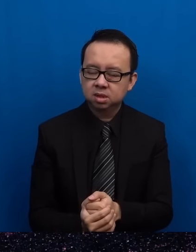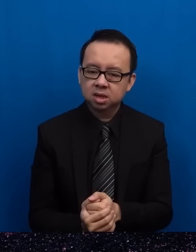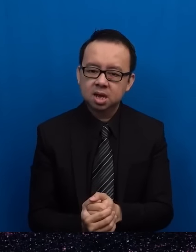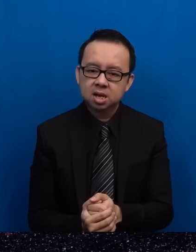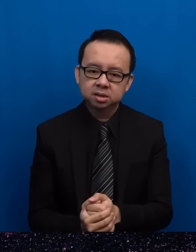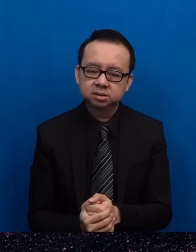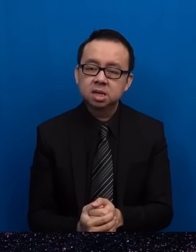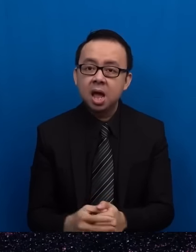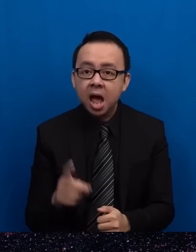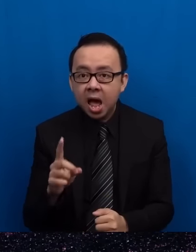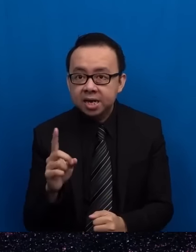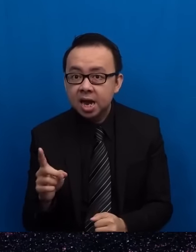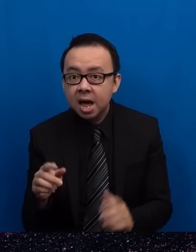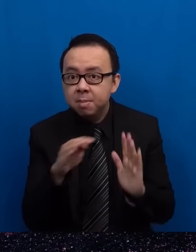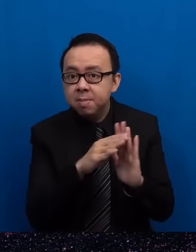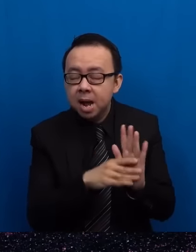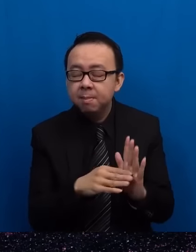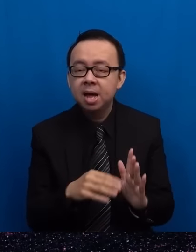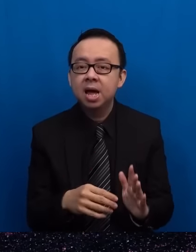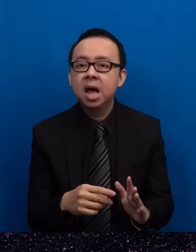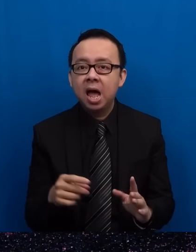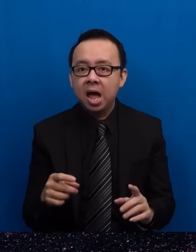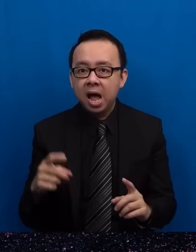dengan meminta kepada Bapa.